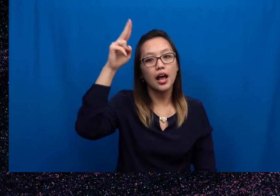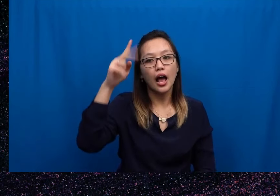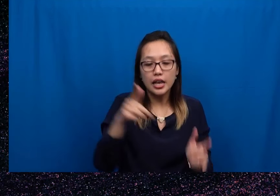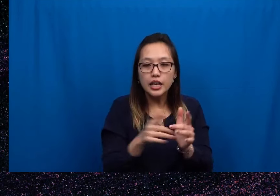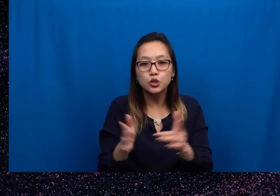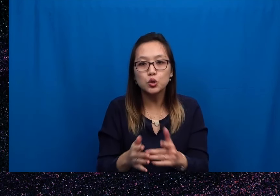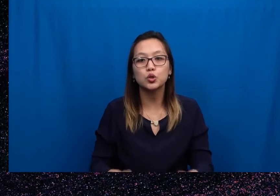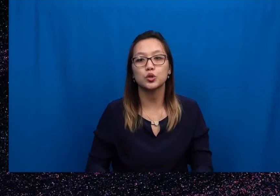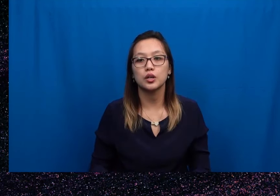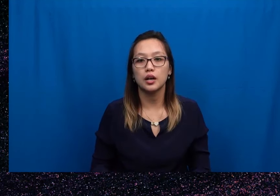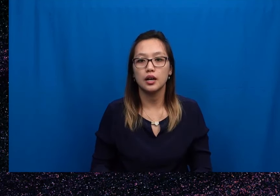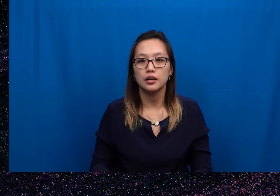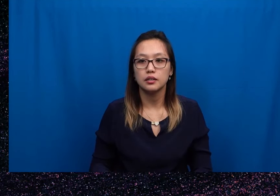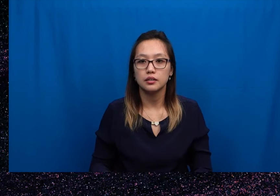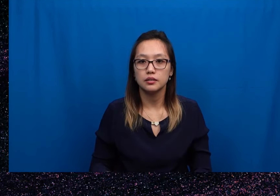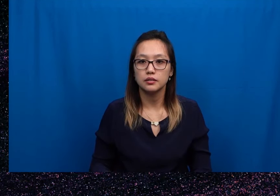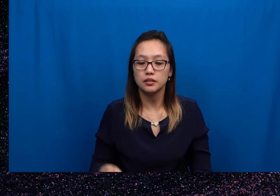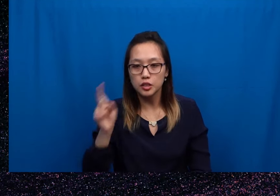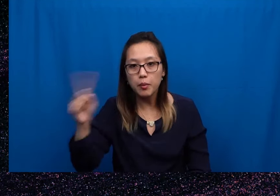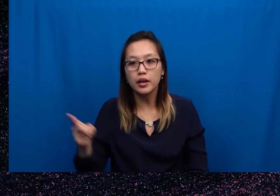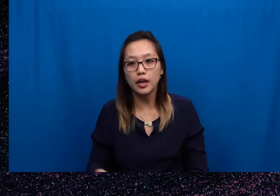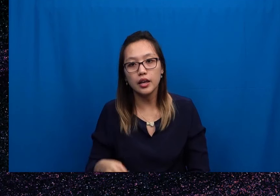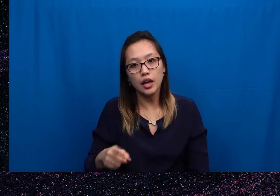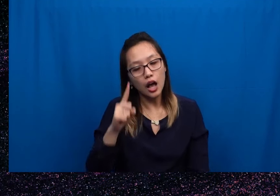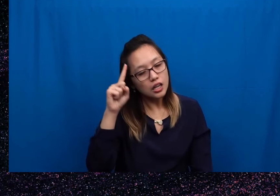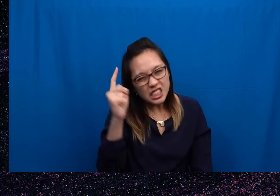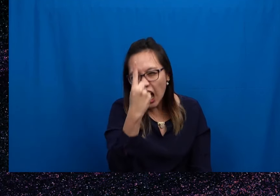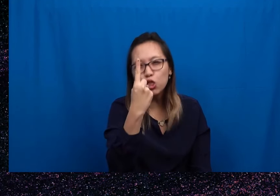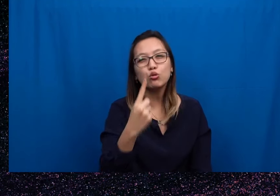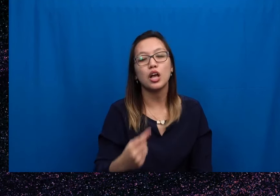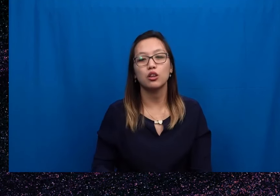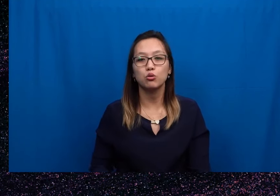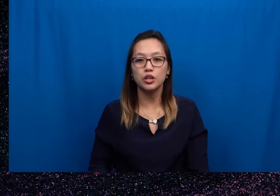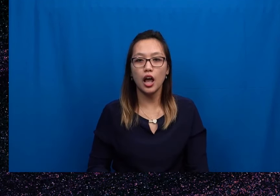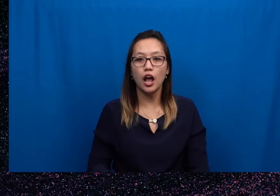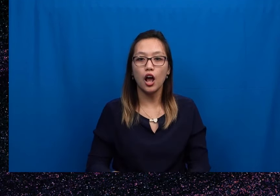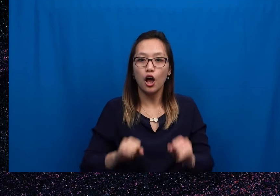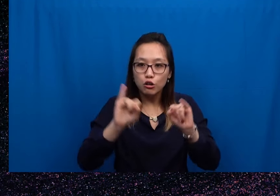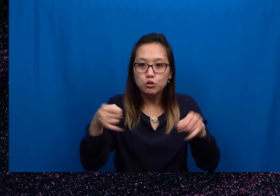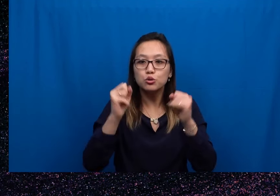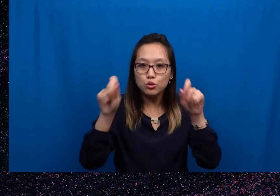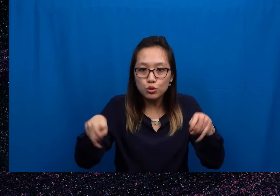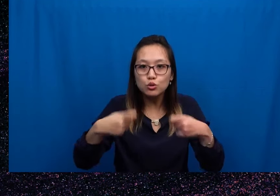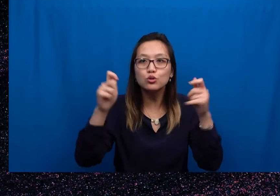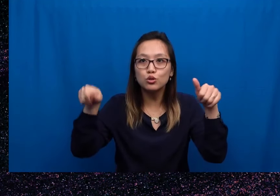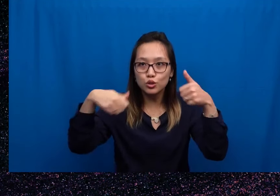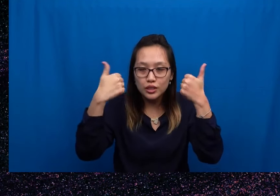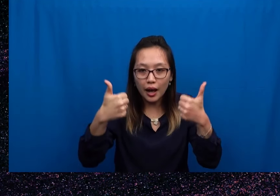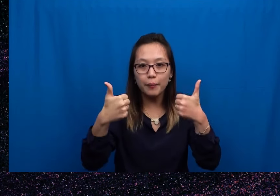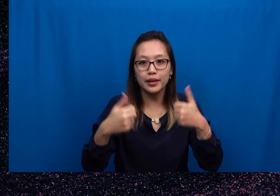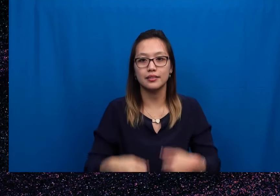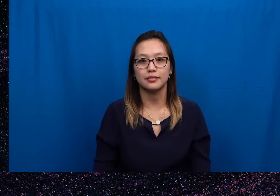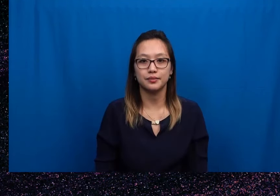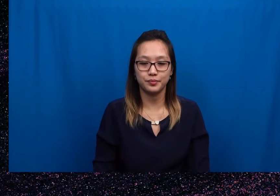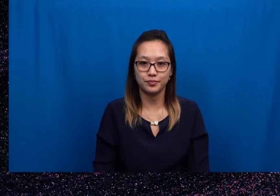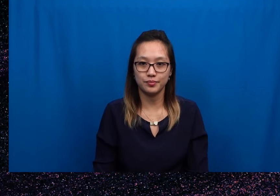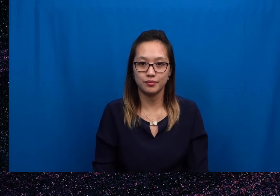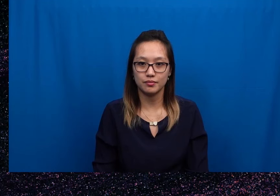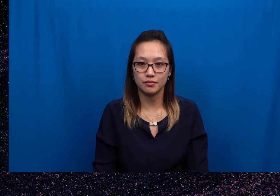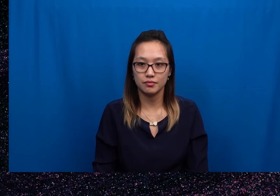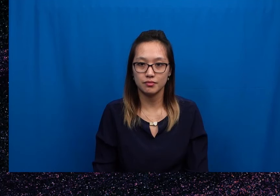terima dia sebagai Tuhan dan Juru Selamat pribadimu. Tapi kalau kamu tidak mau masuk ke surga, ya gampang.